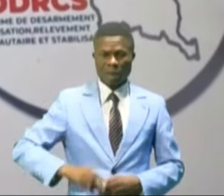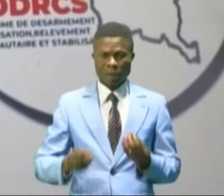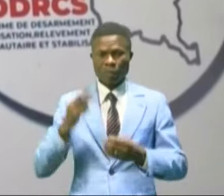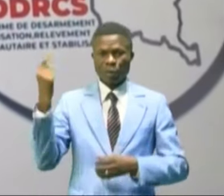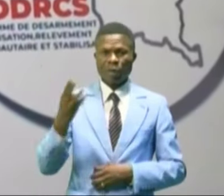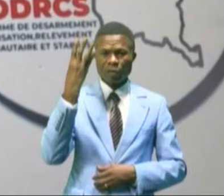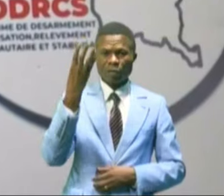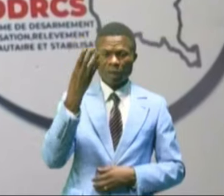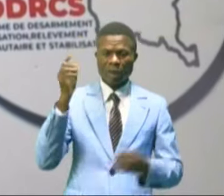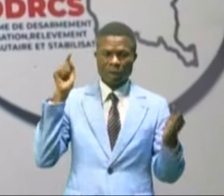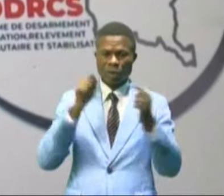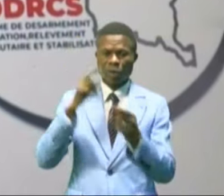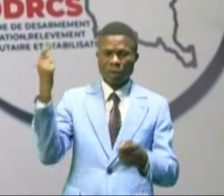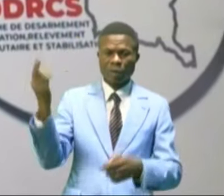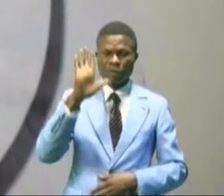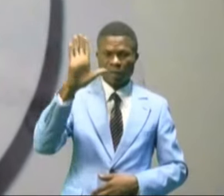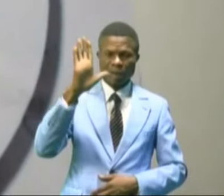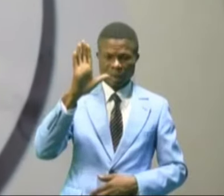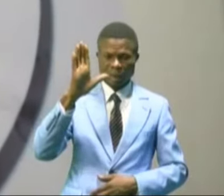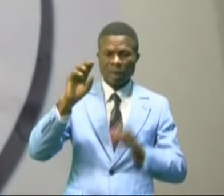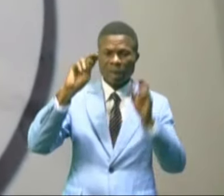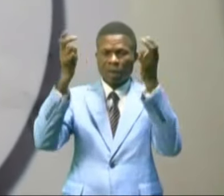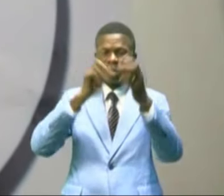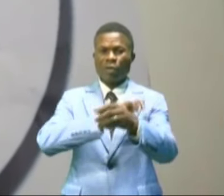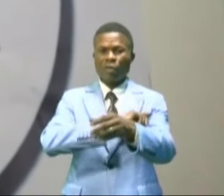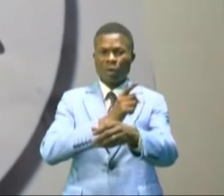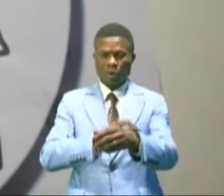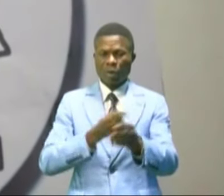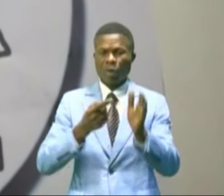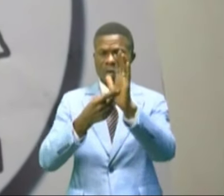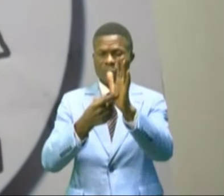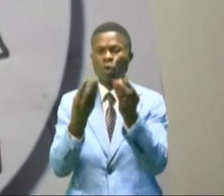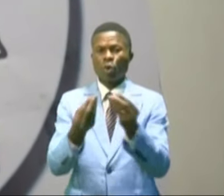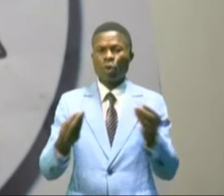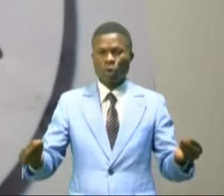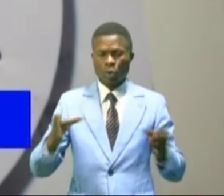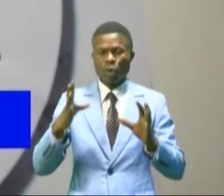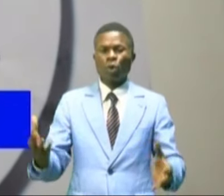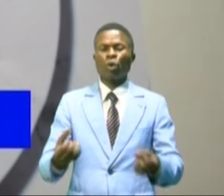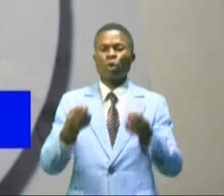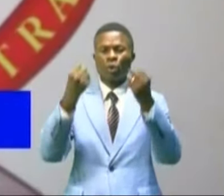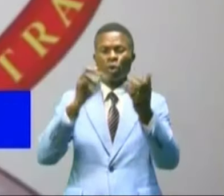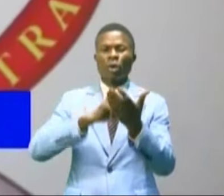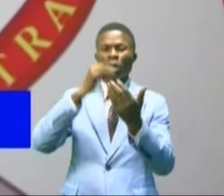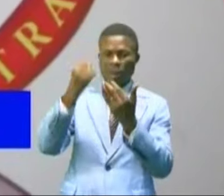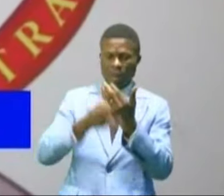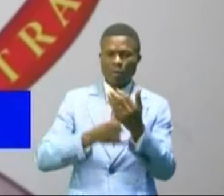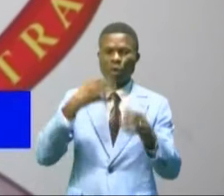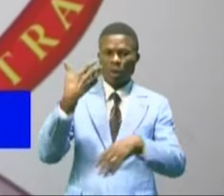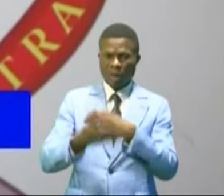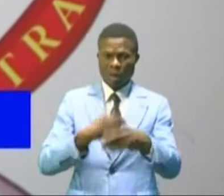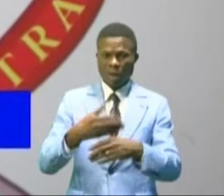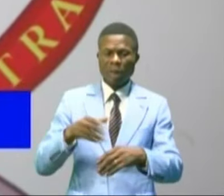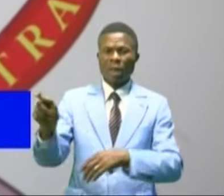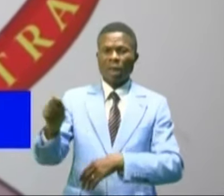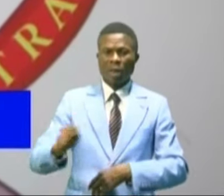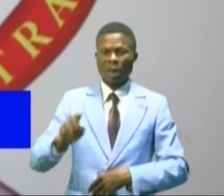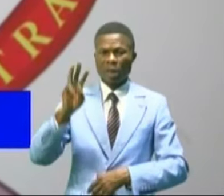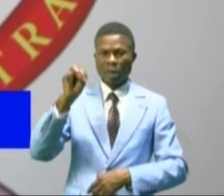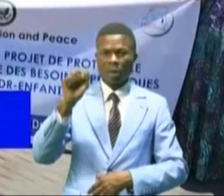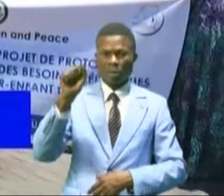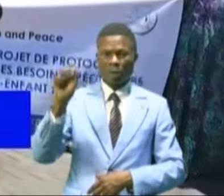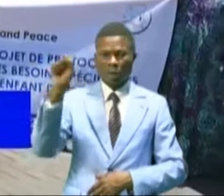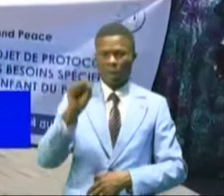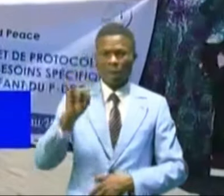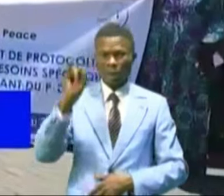24-25 courant dans la ville de Goma. Question de présenter les résultats obtenus du projet exécuté en territoire de Masisi